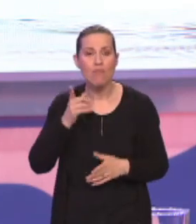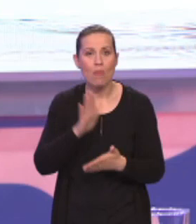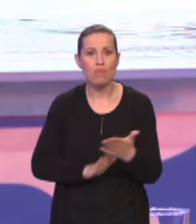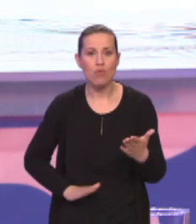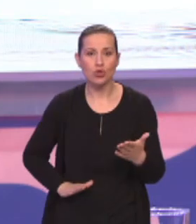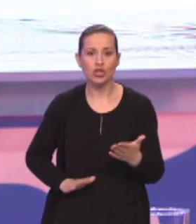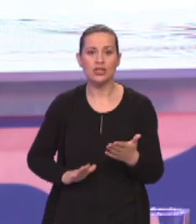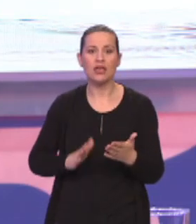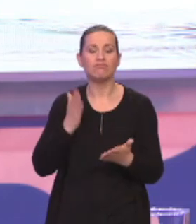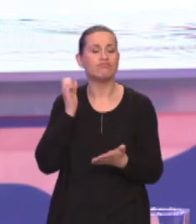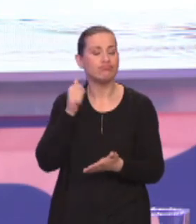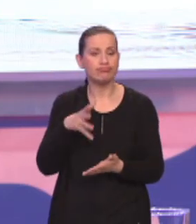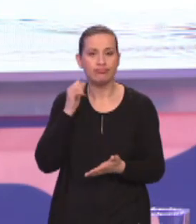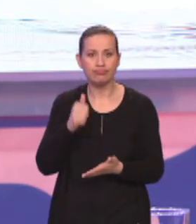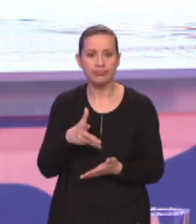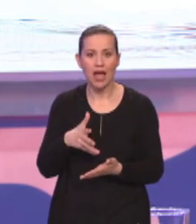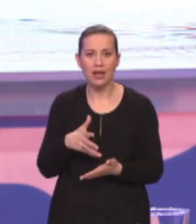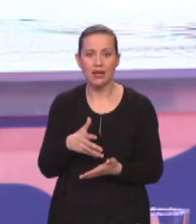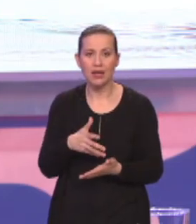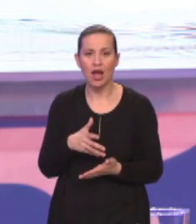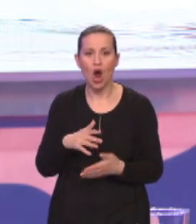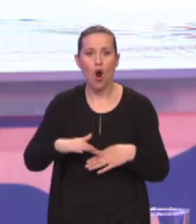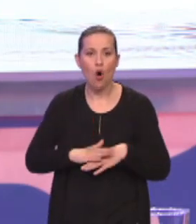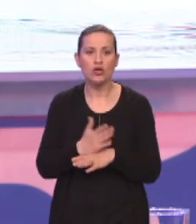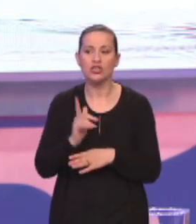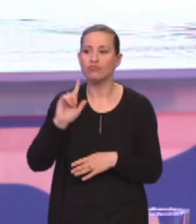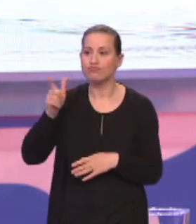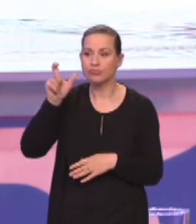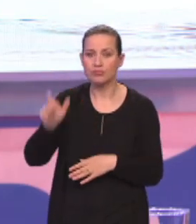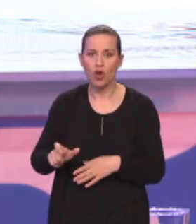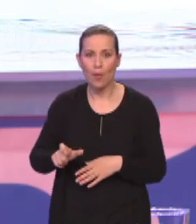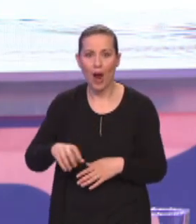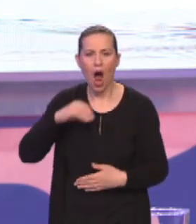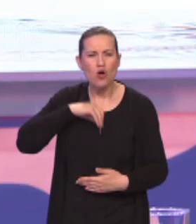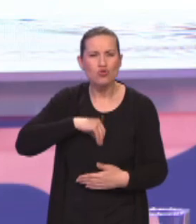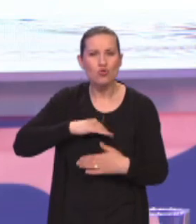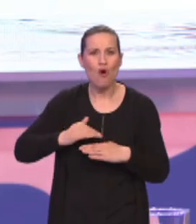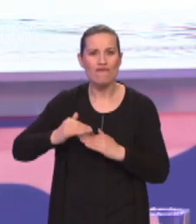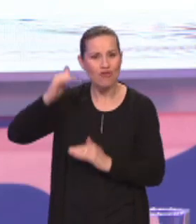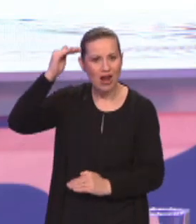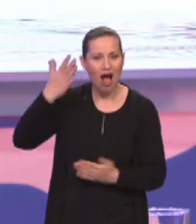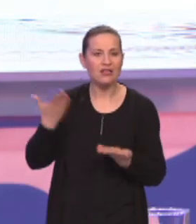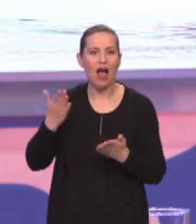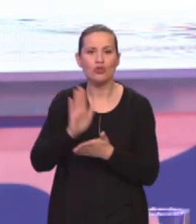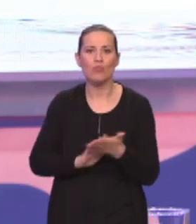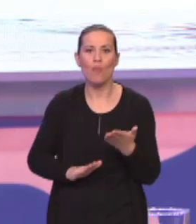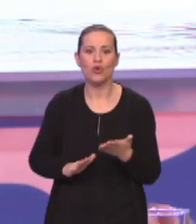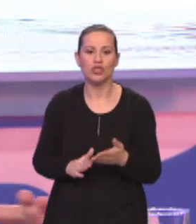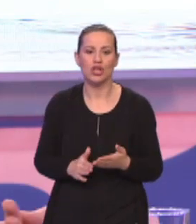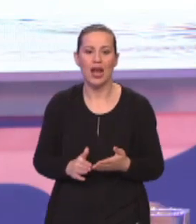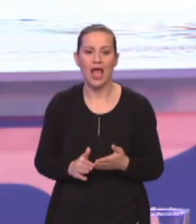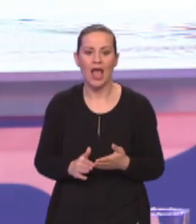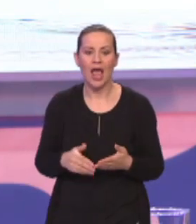početi u svakome danu jednostavno osjećati drugoga, duhovno rasti, kako smo i počeli sa